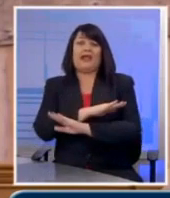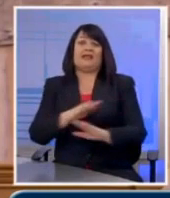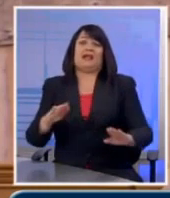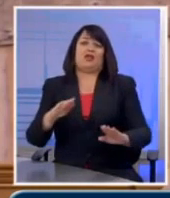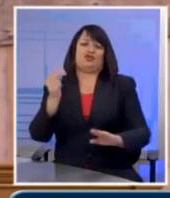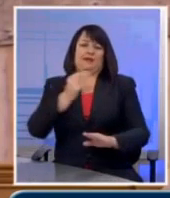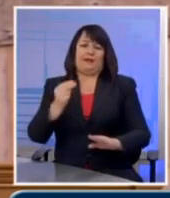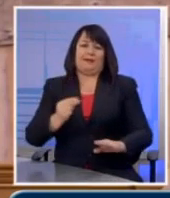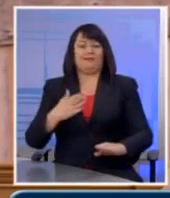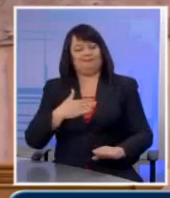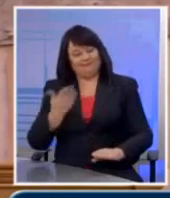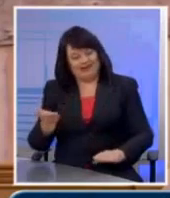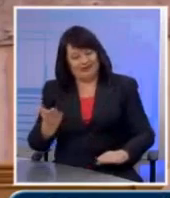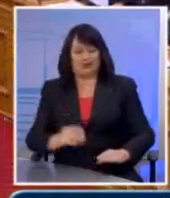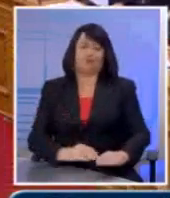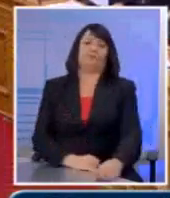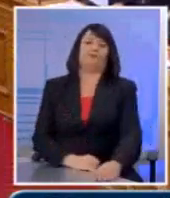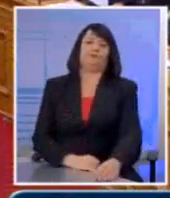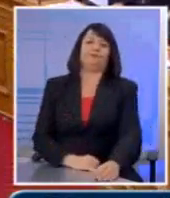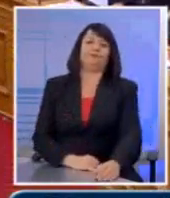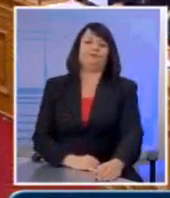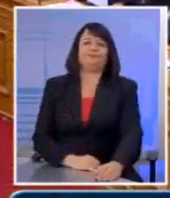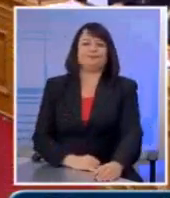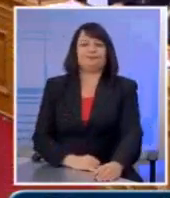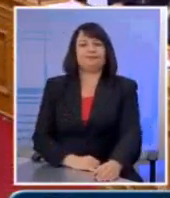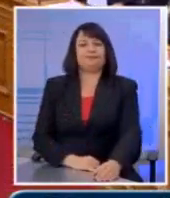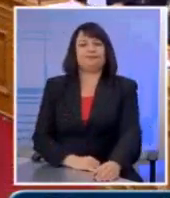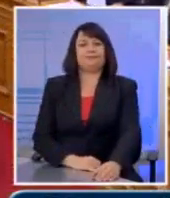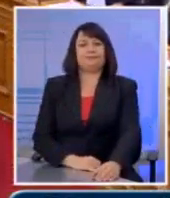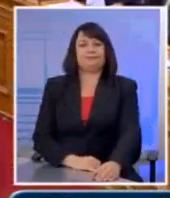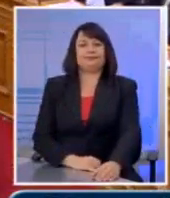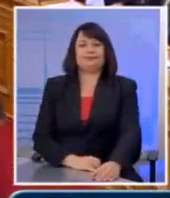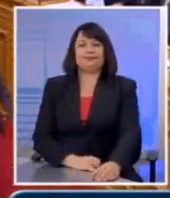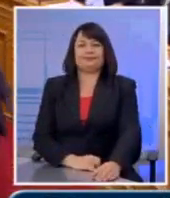τα θέματα τους. Ευχαριστώ. Ευχαριστώ, κύριε Φλαμπούρα.